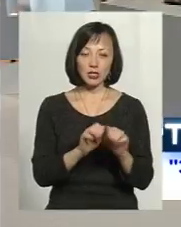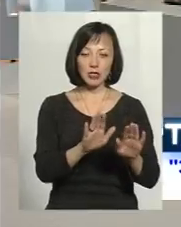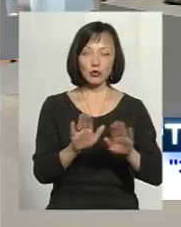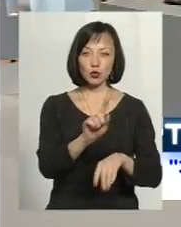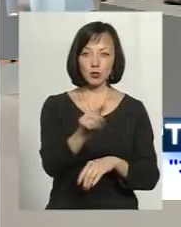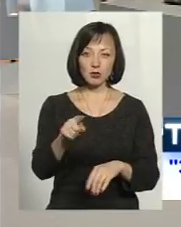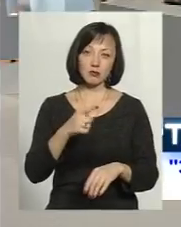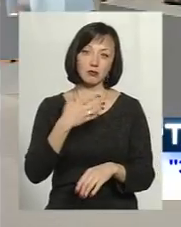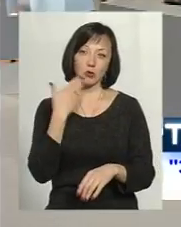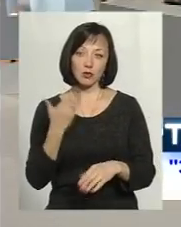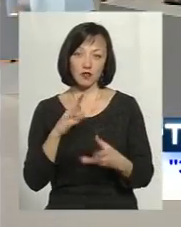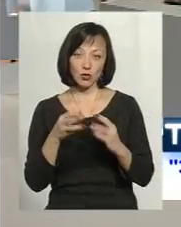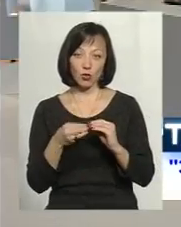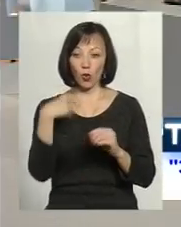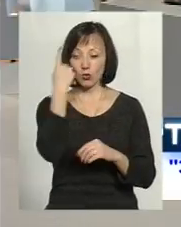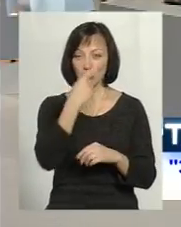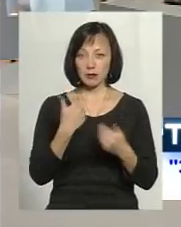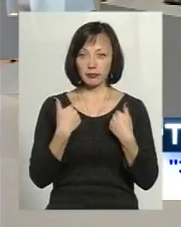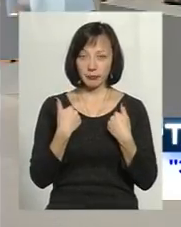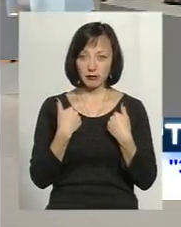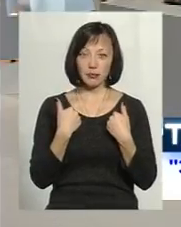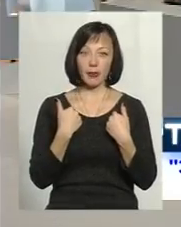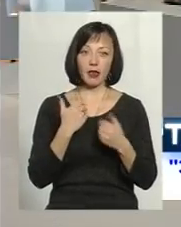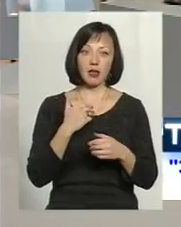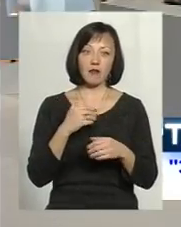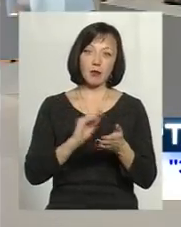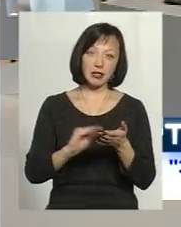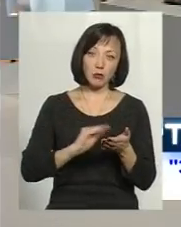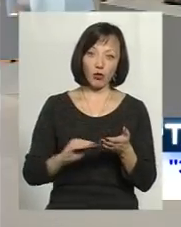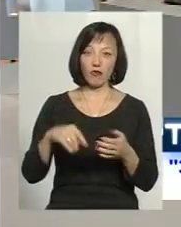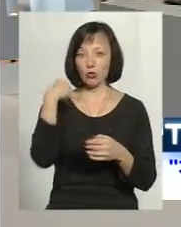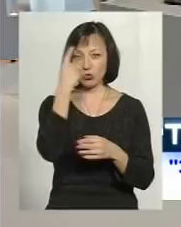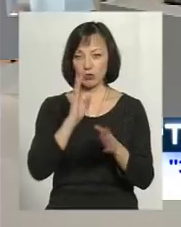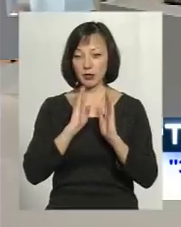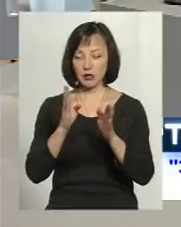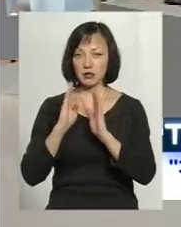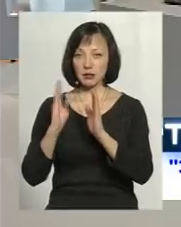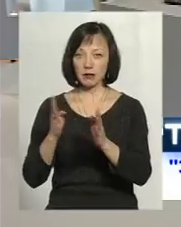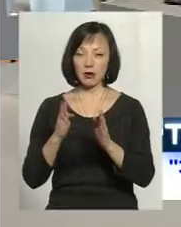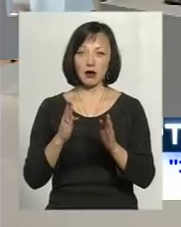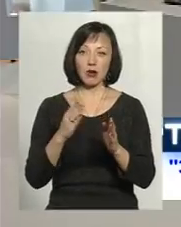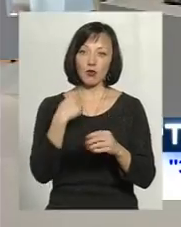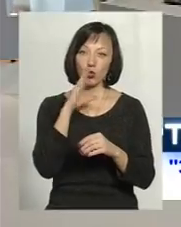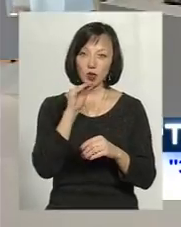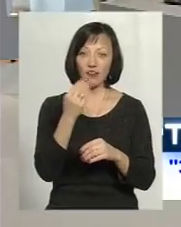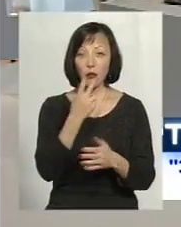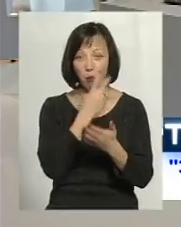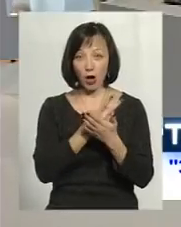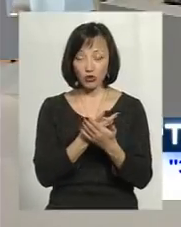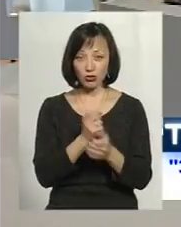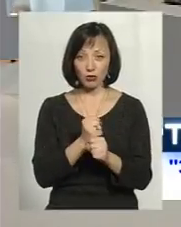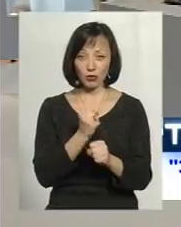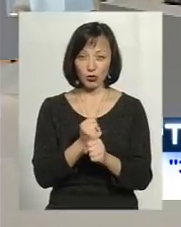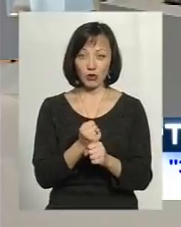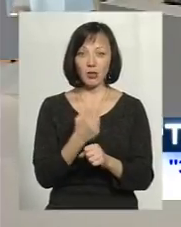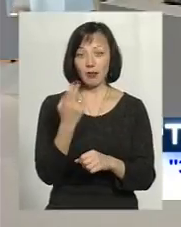заступників прозвітує особисто переді мною. В письмовій формі, в особистій формі, в індивідуальній формі, в усній. Ну, ви бачите роботу, ви працюєте